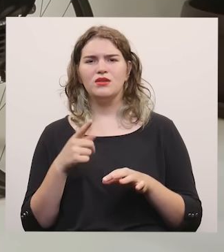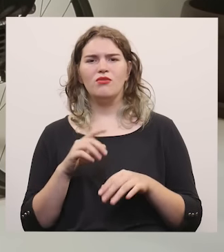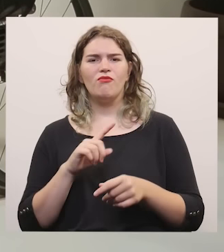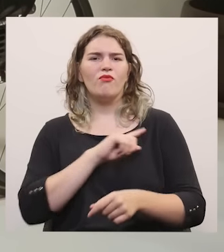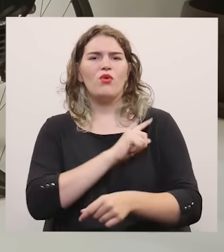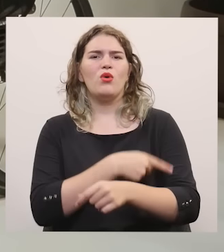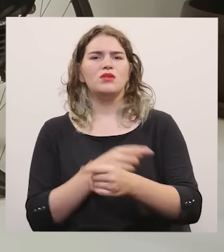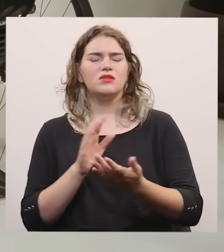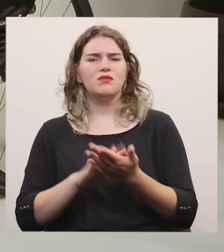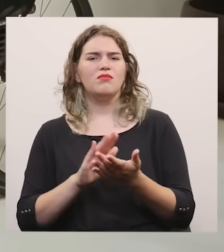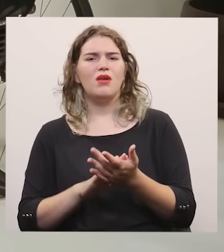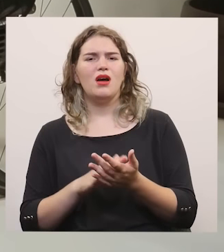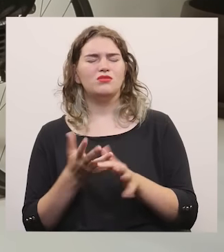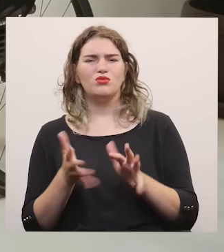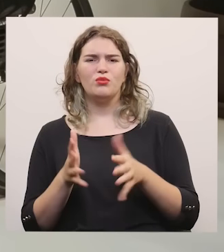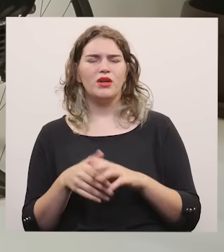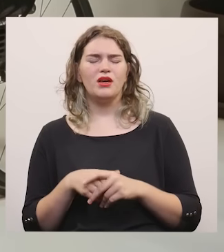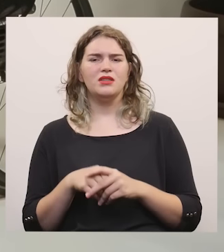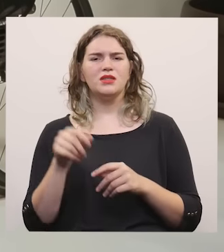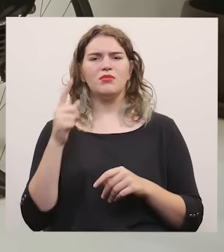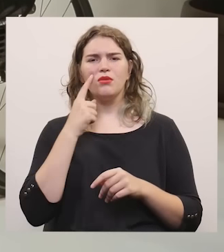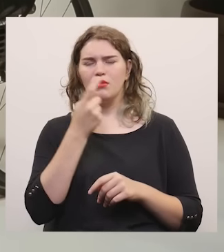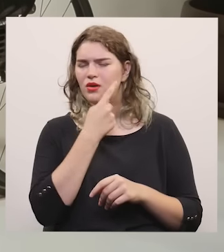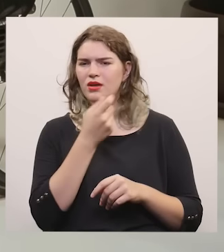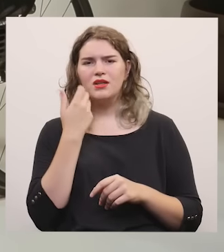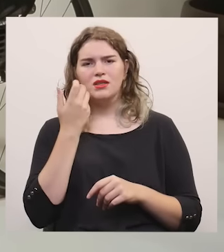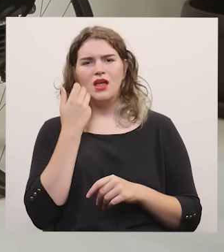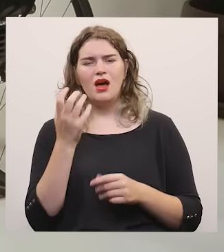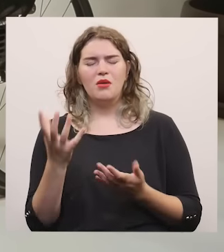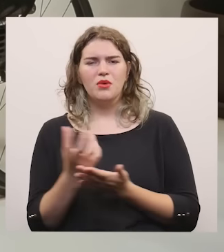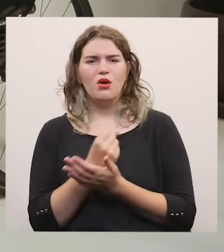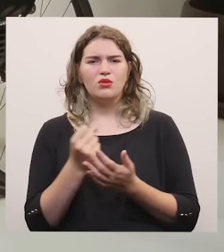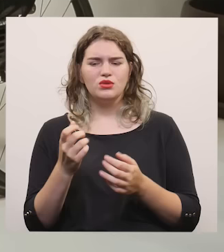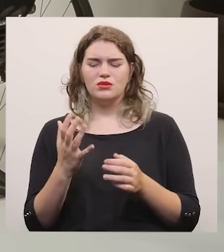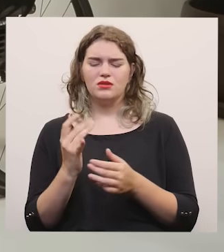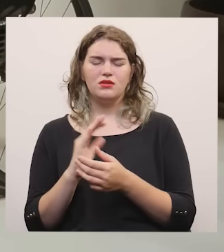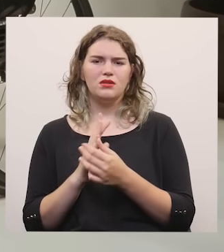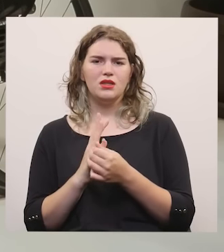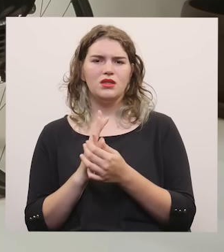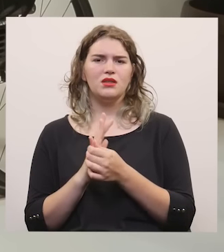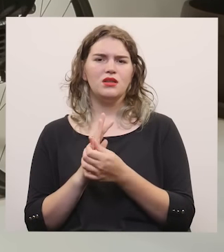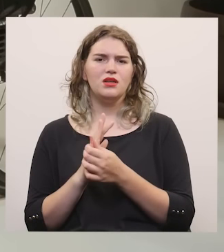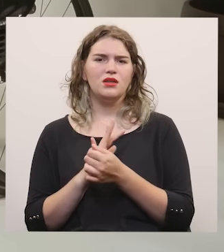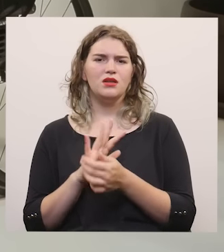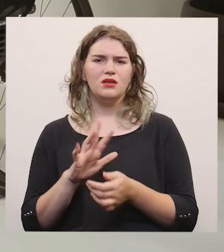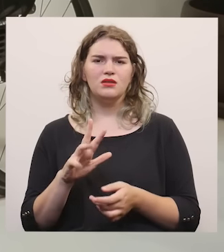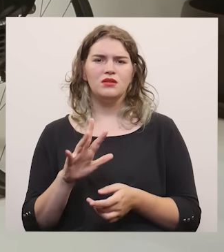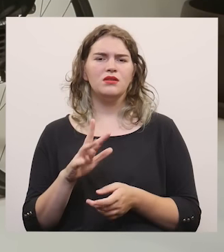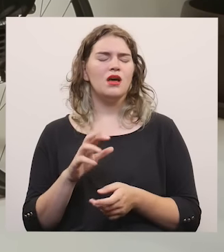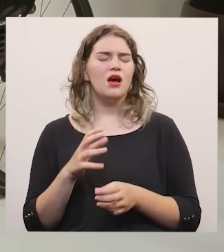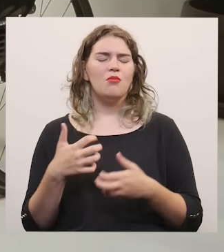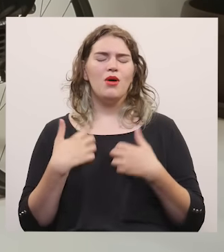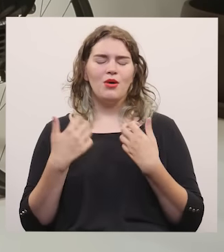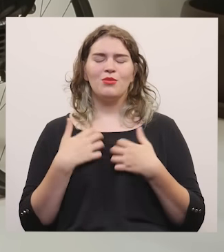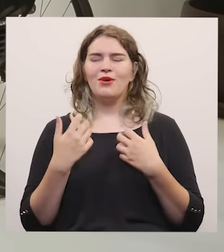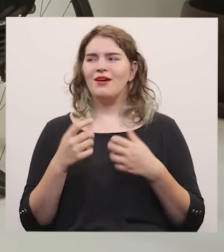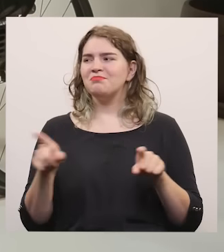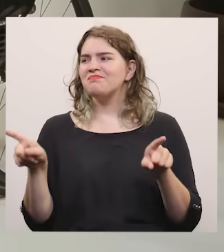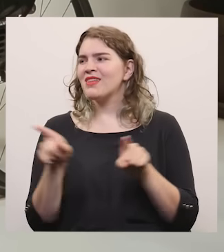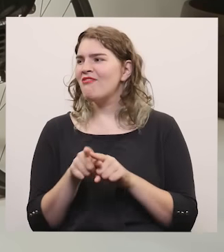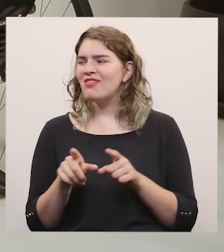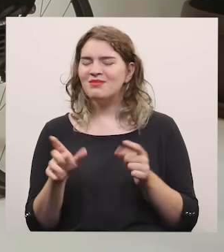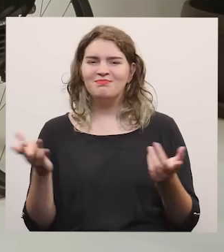deocamdată nu reușesc să am forță foarte mare în palmă. Pentru prima dată țin minte când am început să mișc degetul mic de la o mână. M-am bucurat de